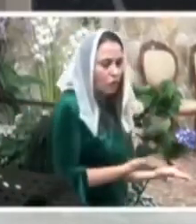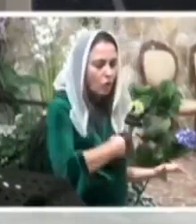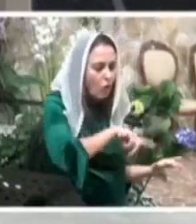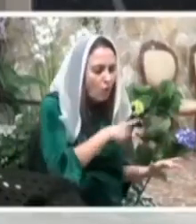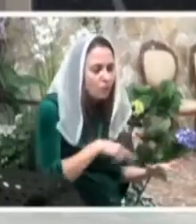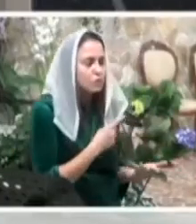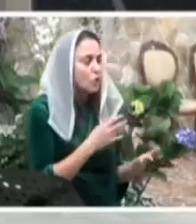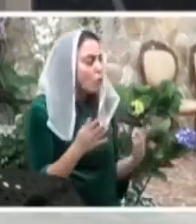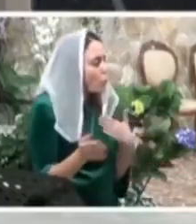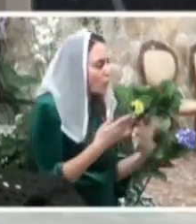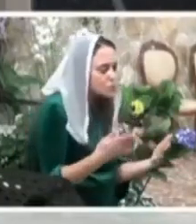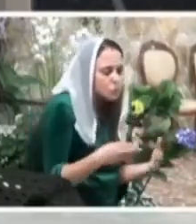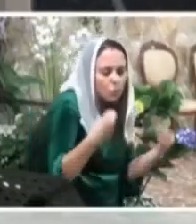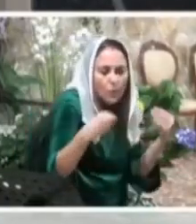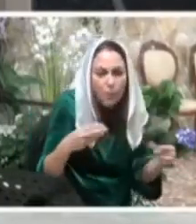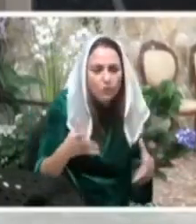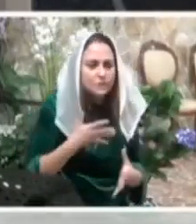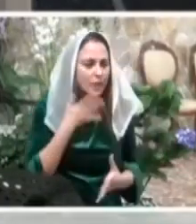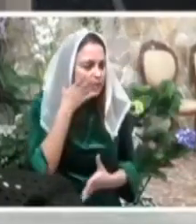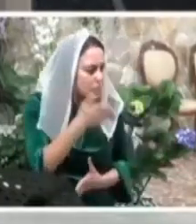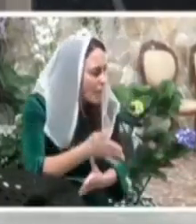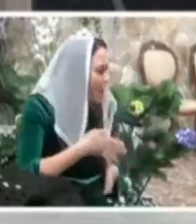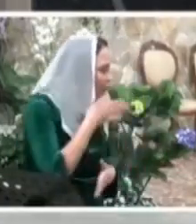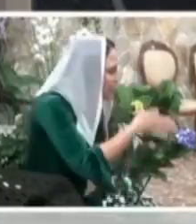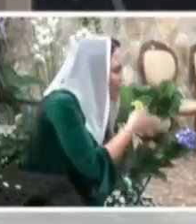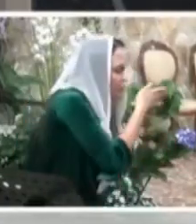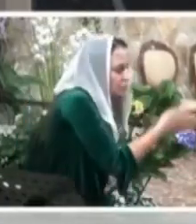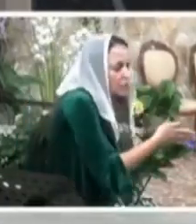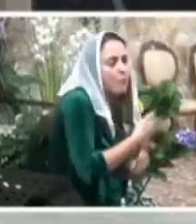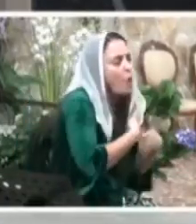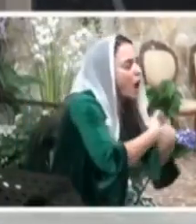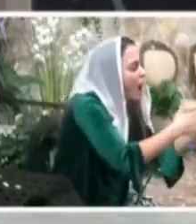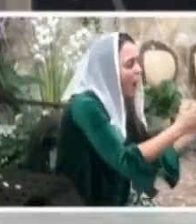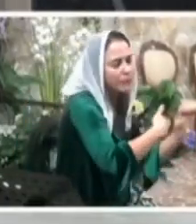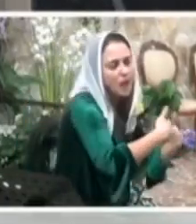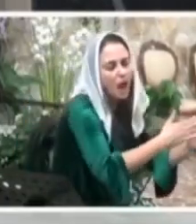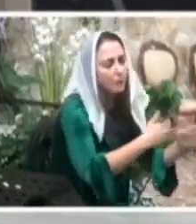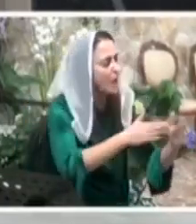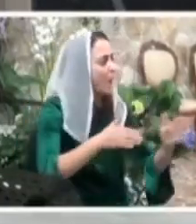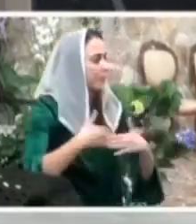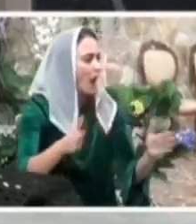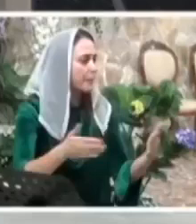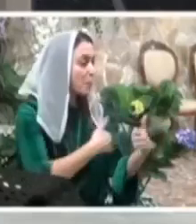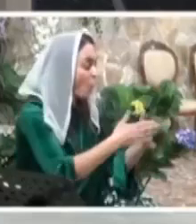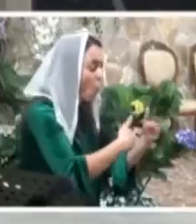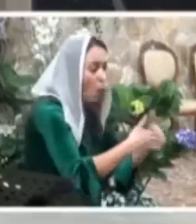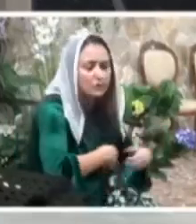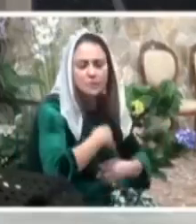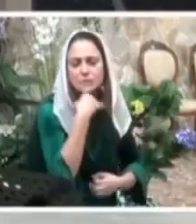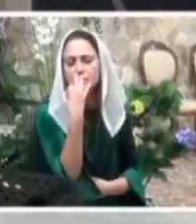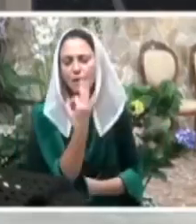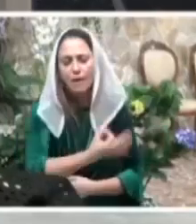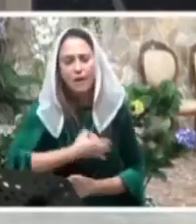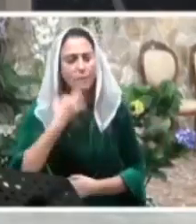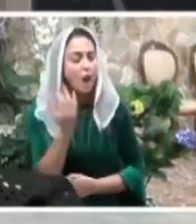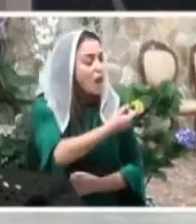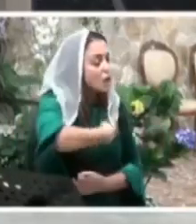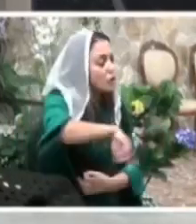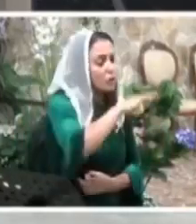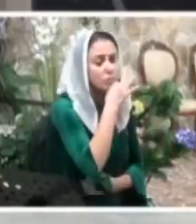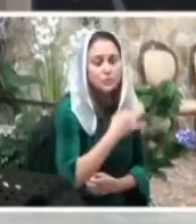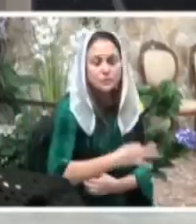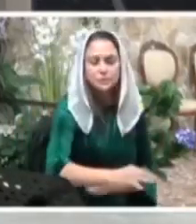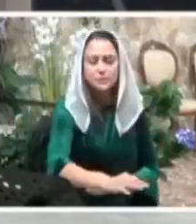dovunque andiamo, dovunque ci troveremo. Signore, aprici una porta affinché noi